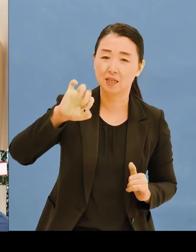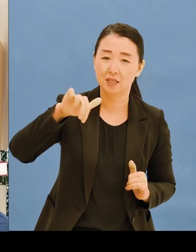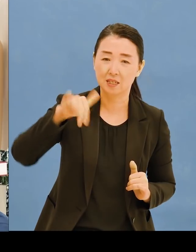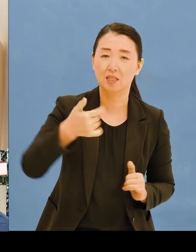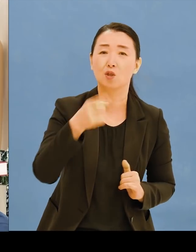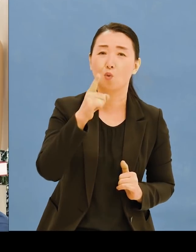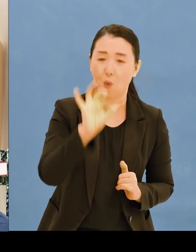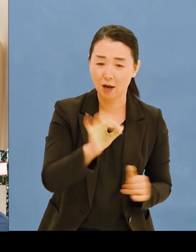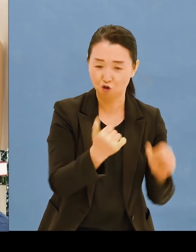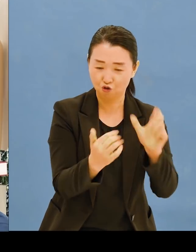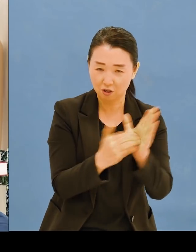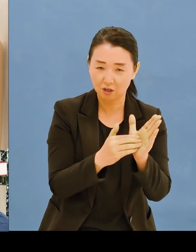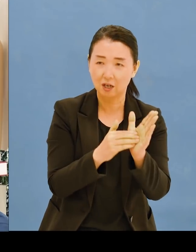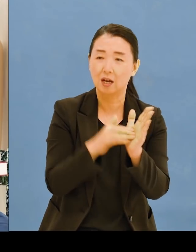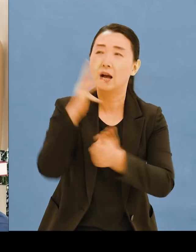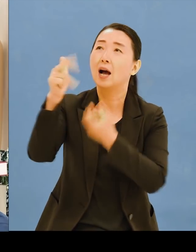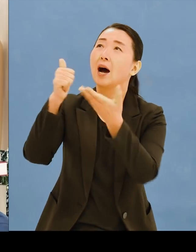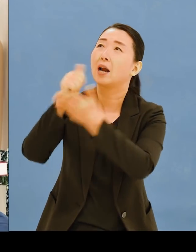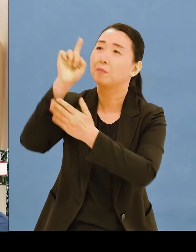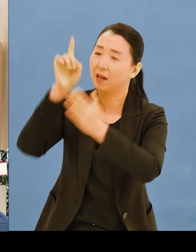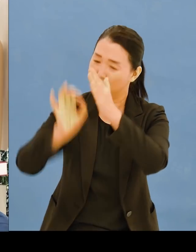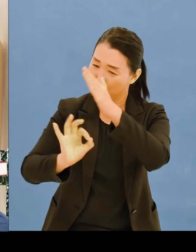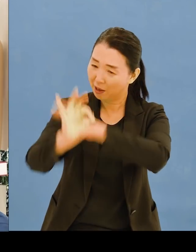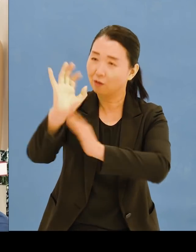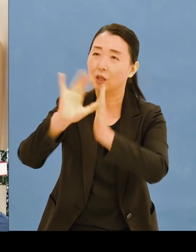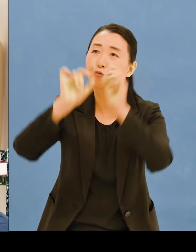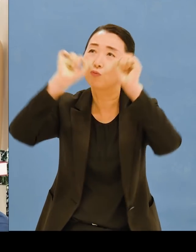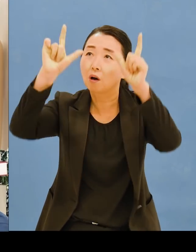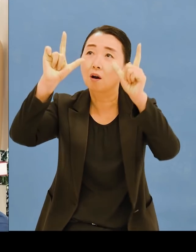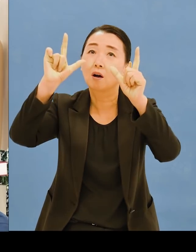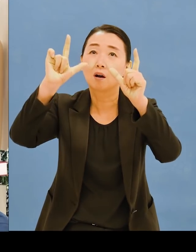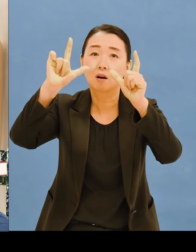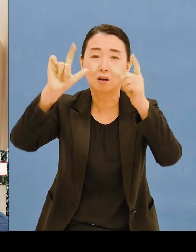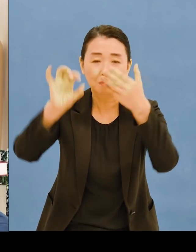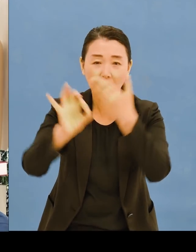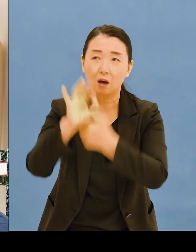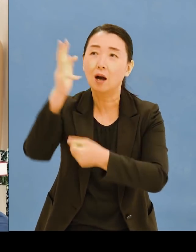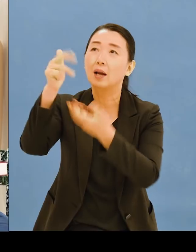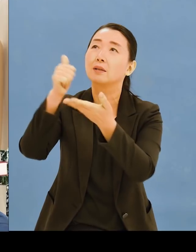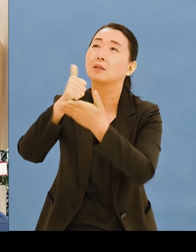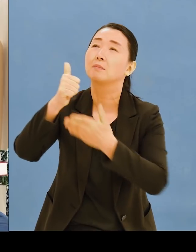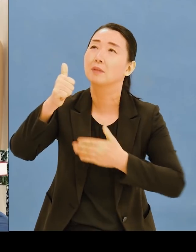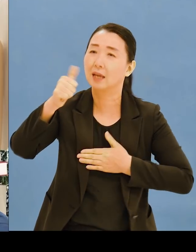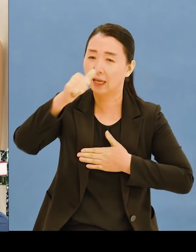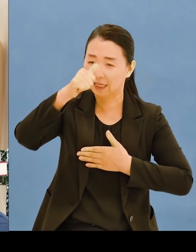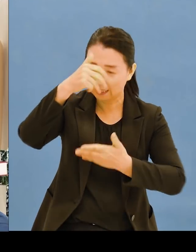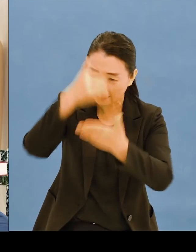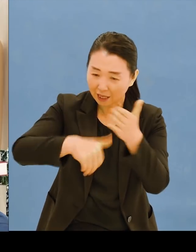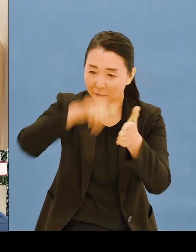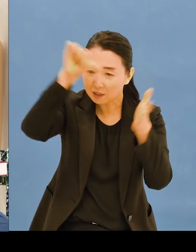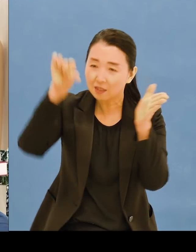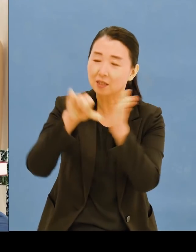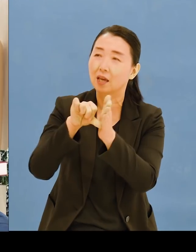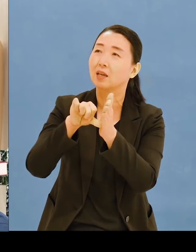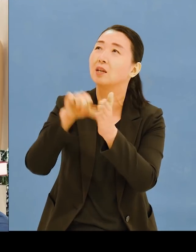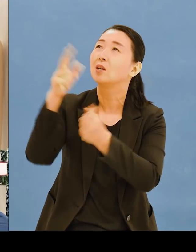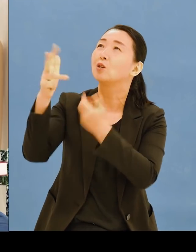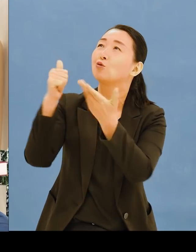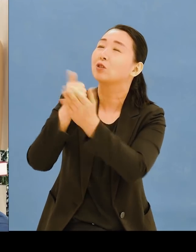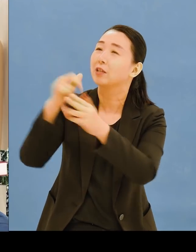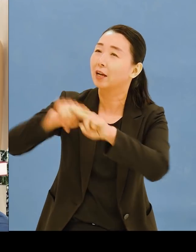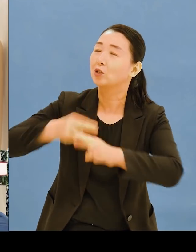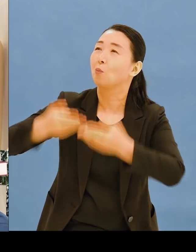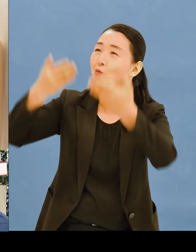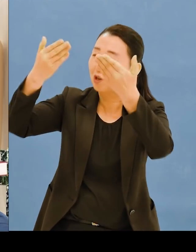죽었습니다. 하나님, 내일 해가 떠오를 때 제가 눈이 떠지면 하나님 남은 이 삶은 주님께서 나에게